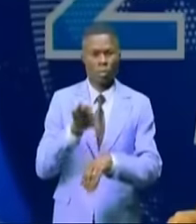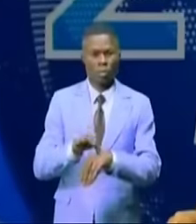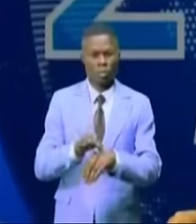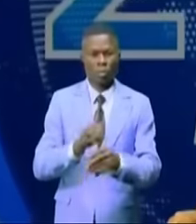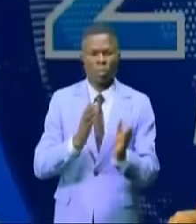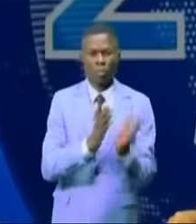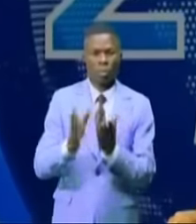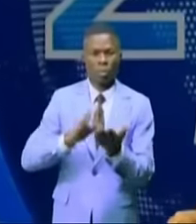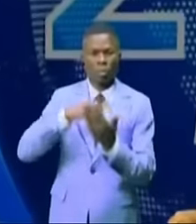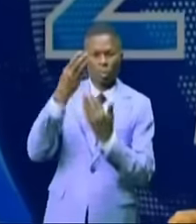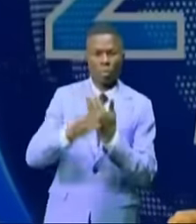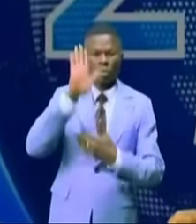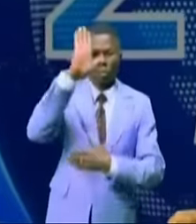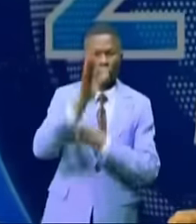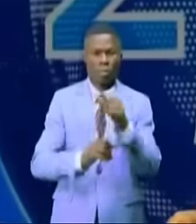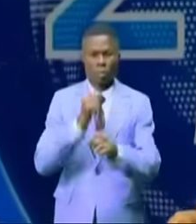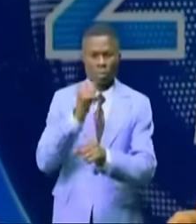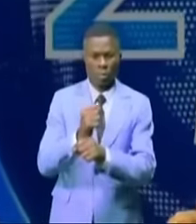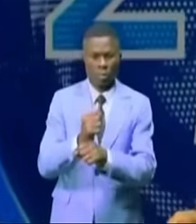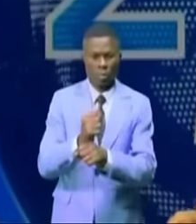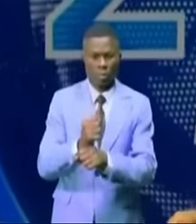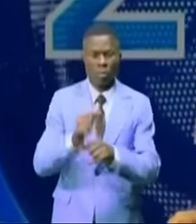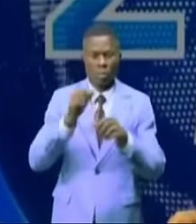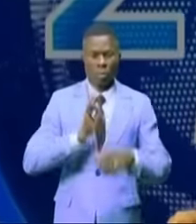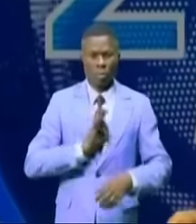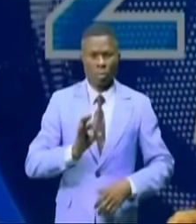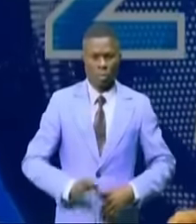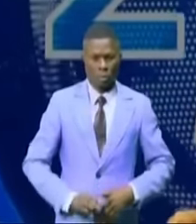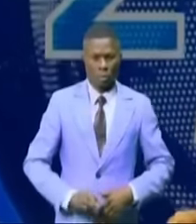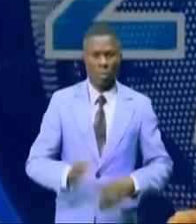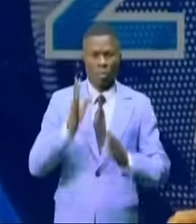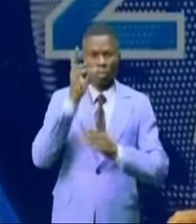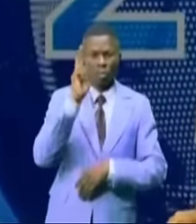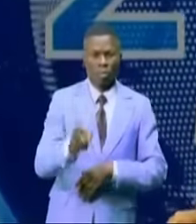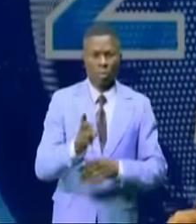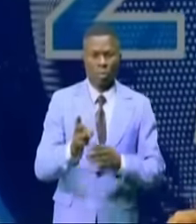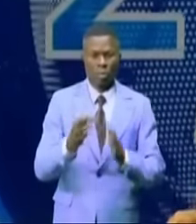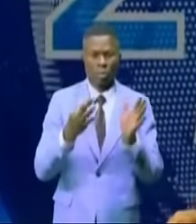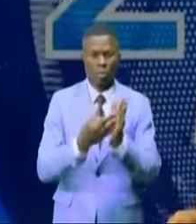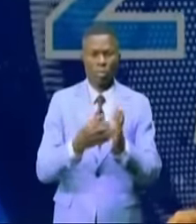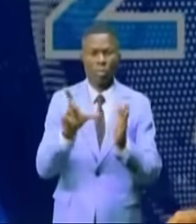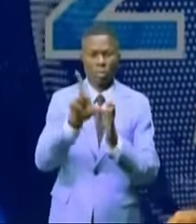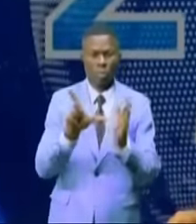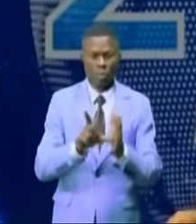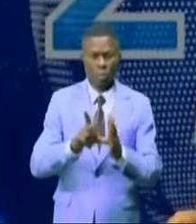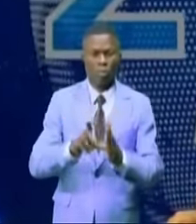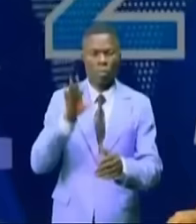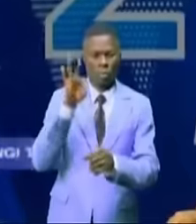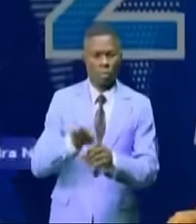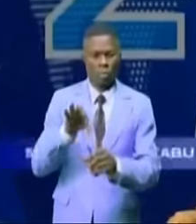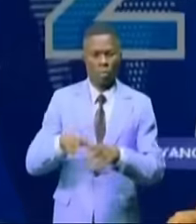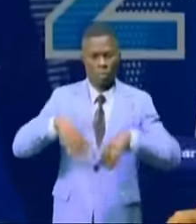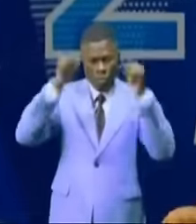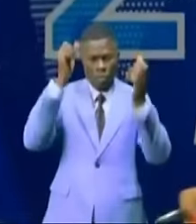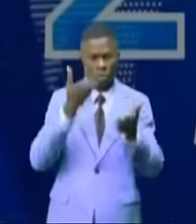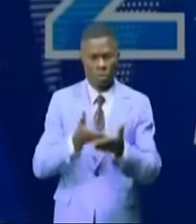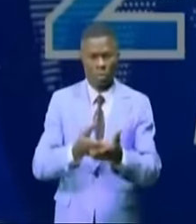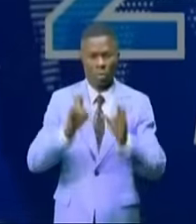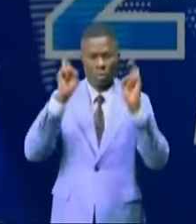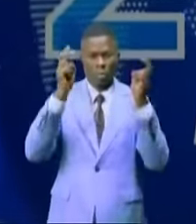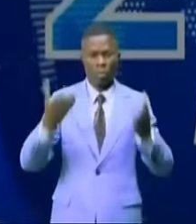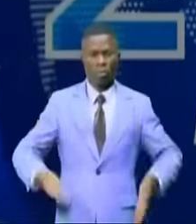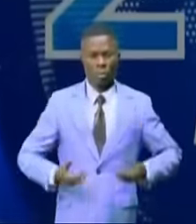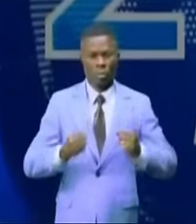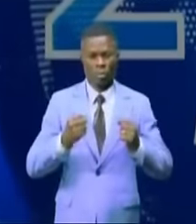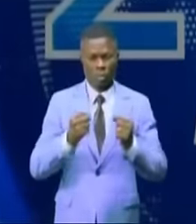le bilan de 5 années au cours desquelles 208 lois ont été votées. Voilà pour les titres. Très heureuse de vous